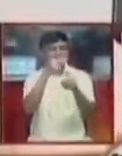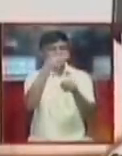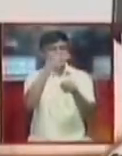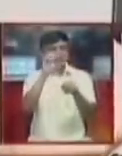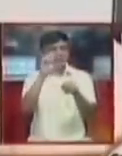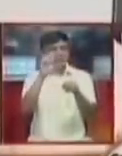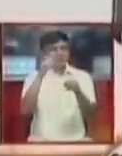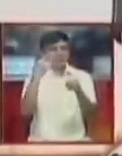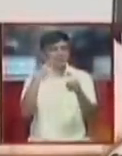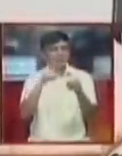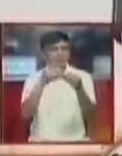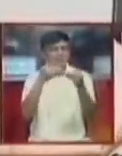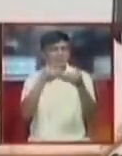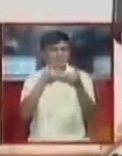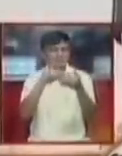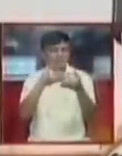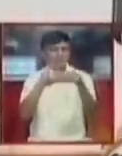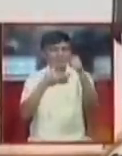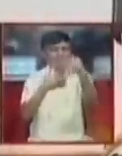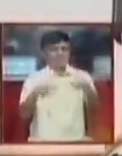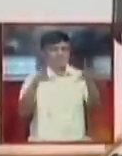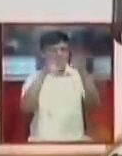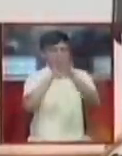matatamnan bago tayo buwaba sa pwesto.